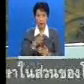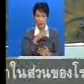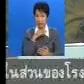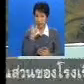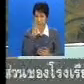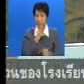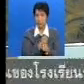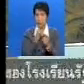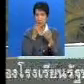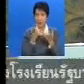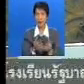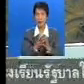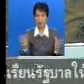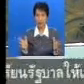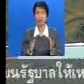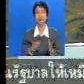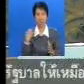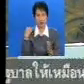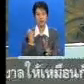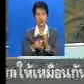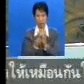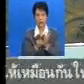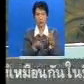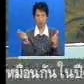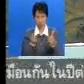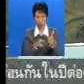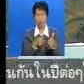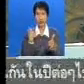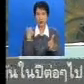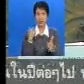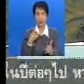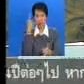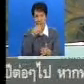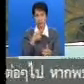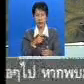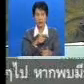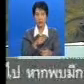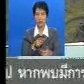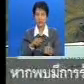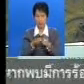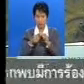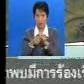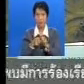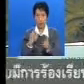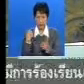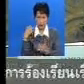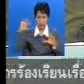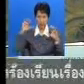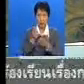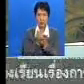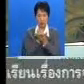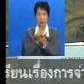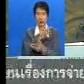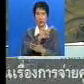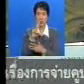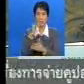ตามระเบียบส่วนความเสียหายที่เกิดขึ้นจะได้รับการเยียวยาภายใน2วันและจะยังเข้าตรวจสอบสินค้าละเมิดลิขสิทธิ์ที่ย่านพัดพงอี